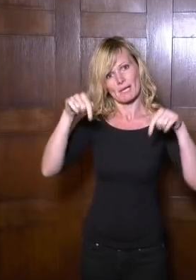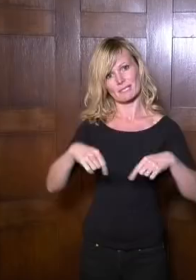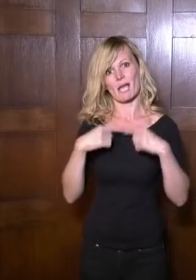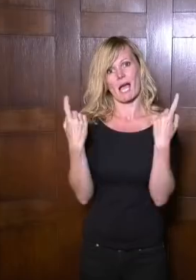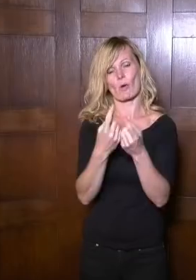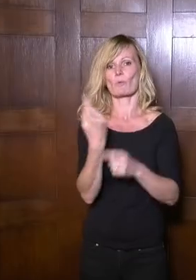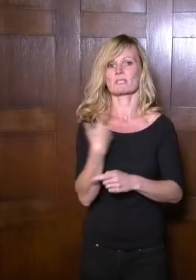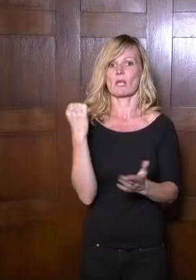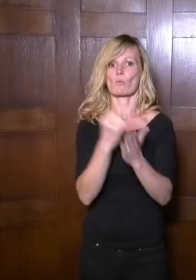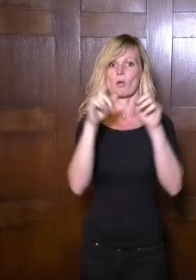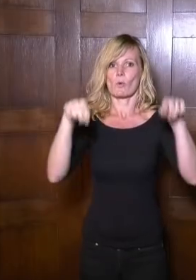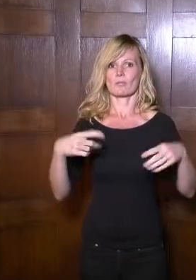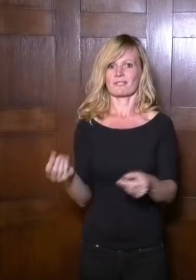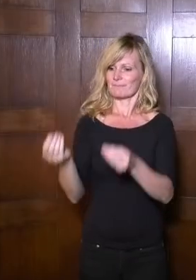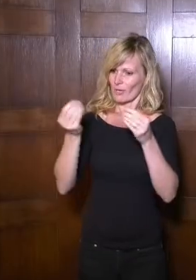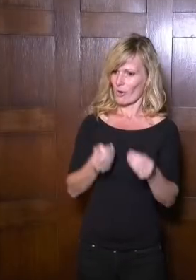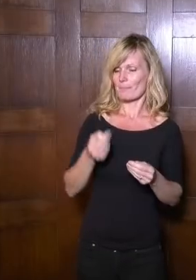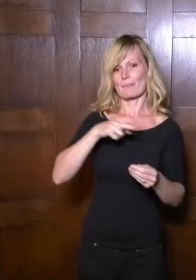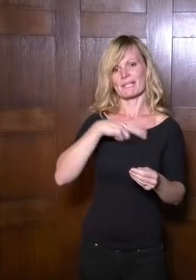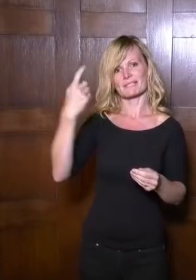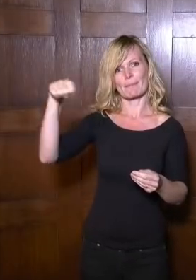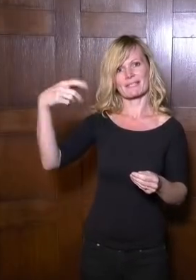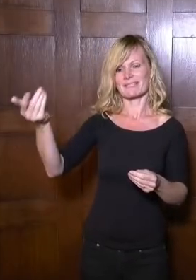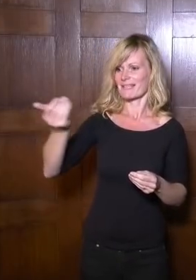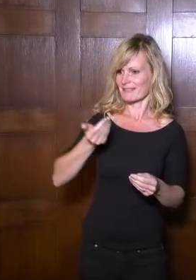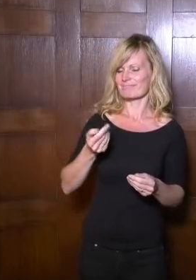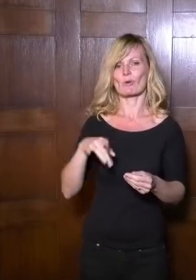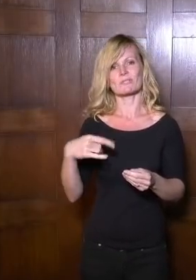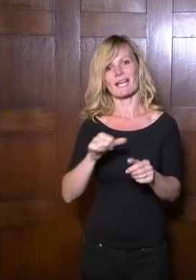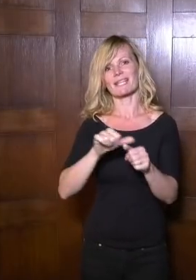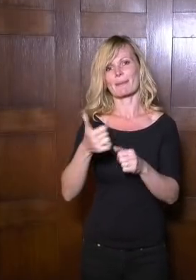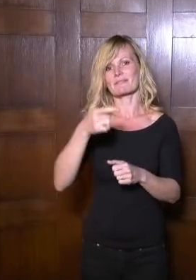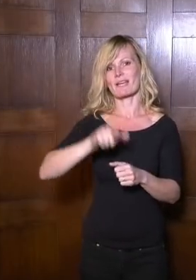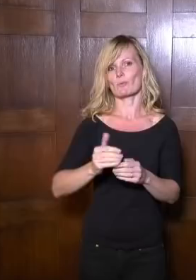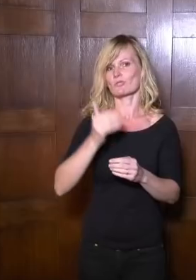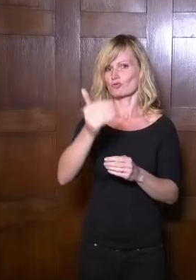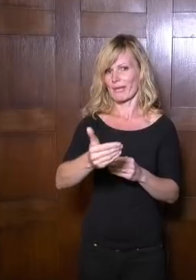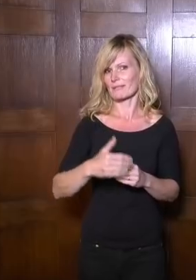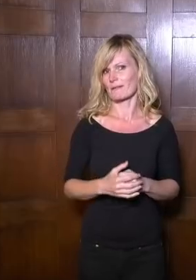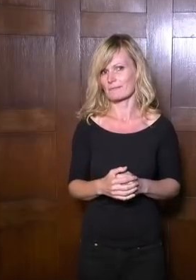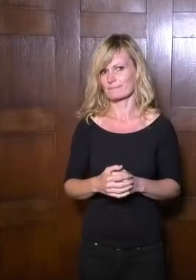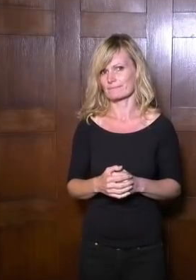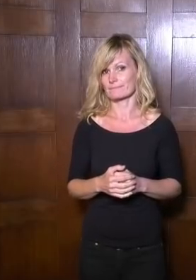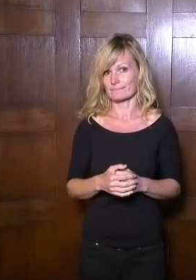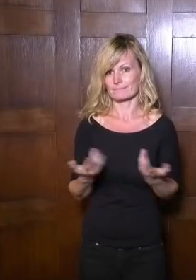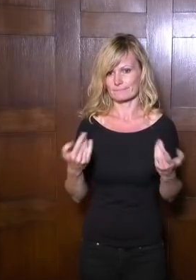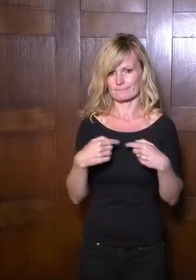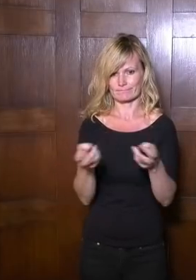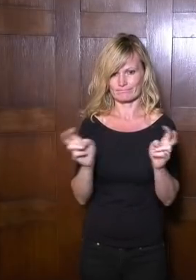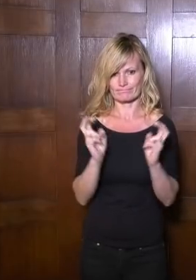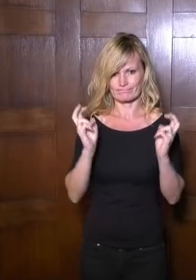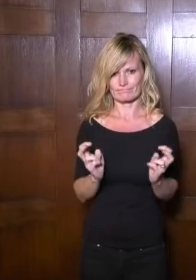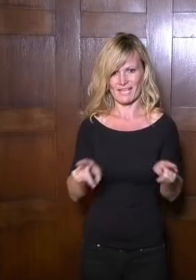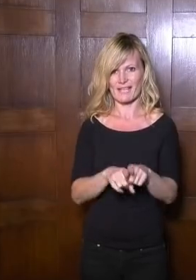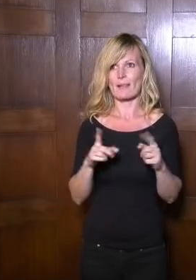unsere Urkunde vom Ministerpräsidenten überreicht bekommen und dann knapp 2 Monate später standen wir hier vor der